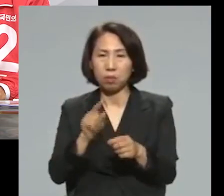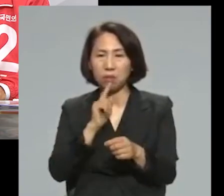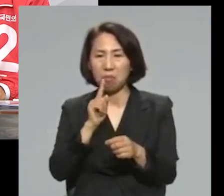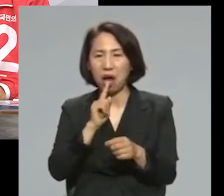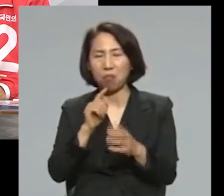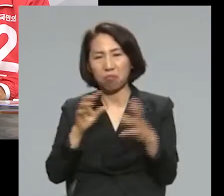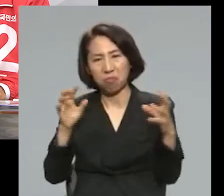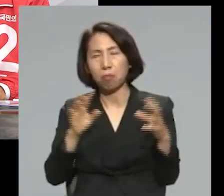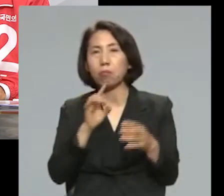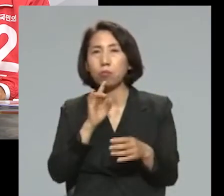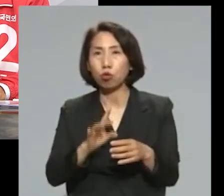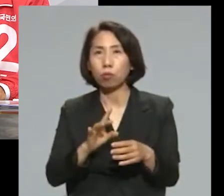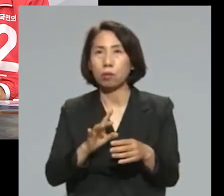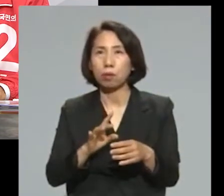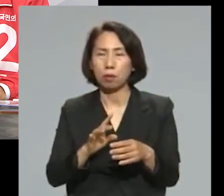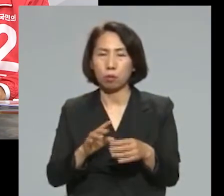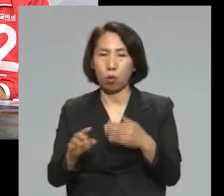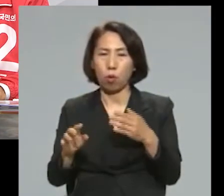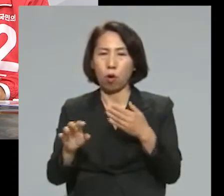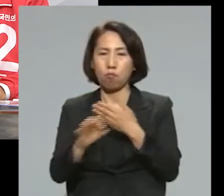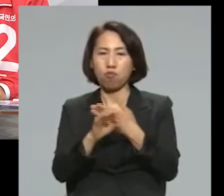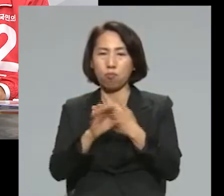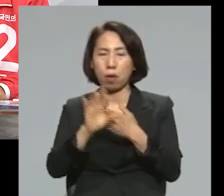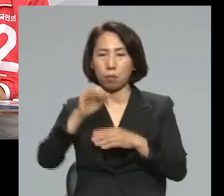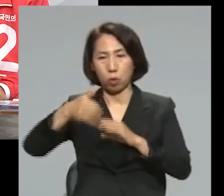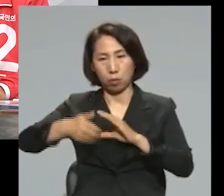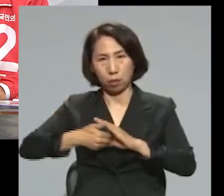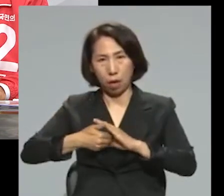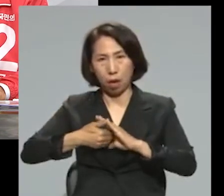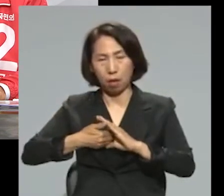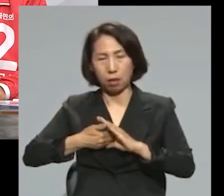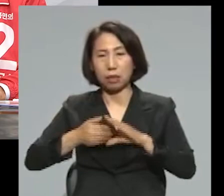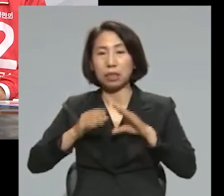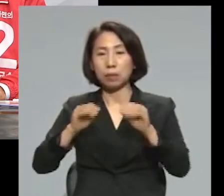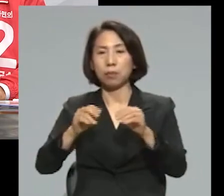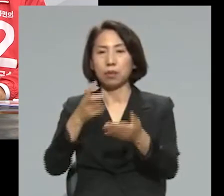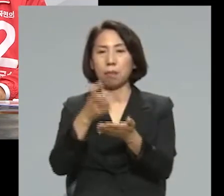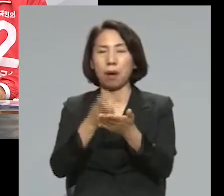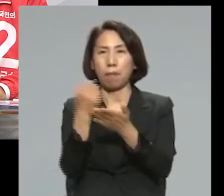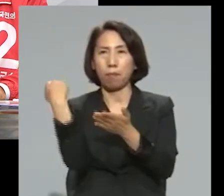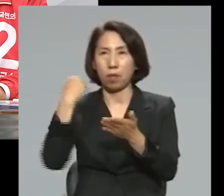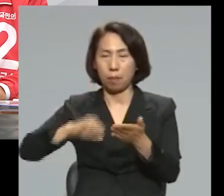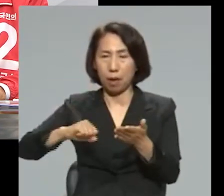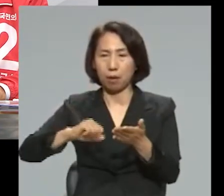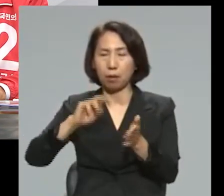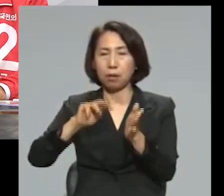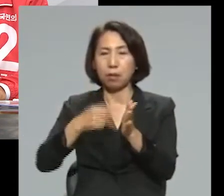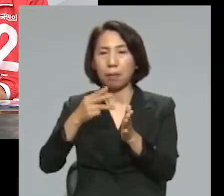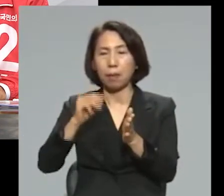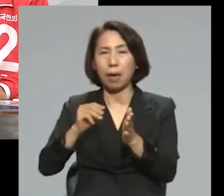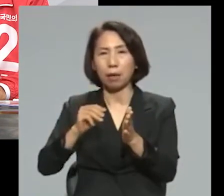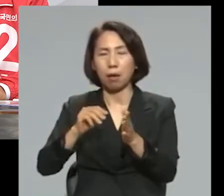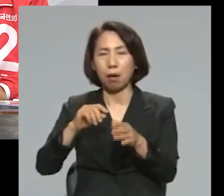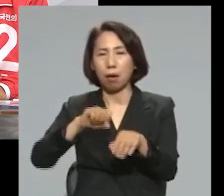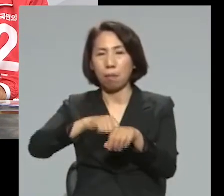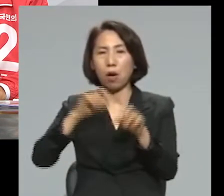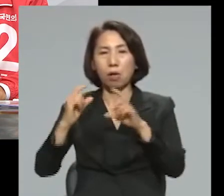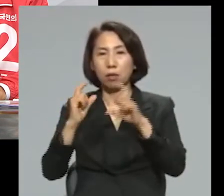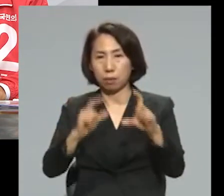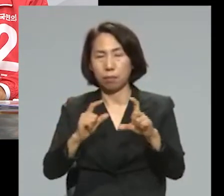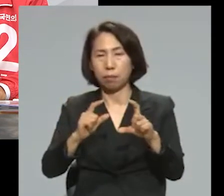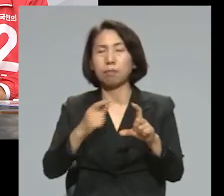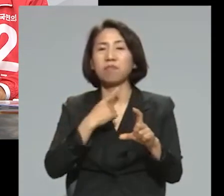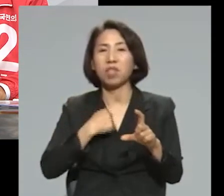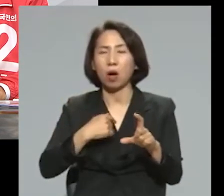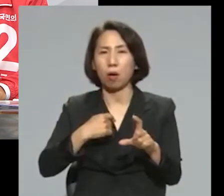있습니다. 그리고 부정청탁 및 금품 등 수수 금지에 관한 법률 위반으로 300만 원의 벌금형을 받은 전과가 있는